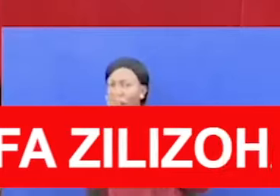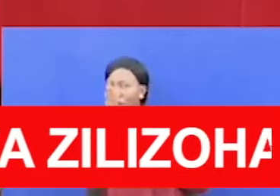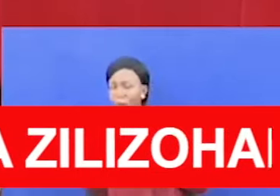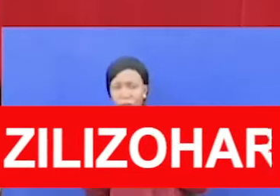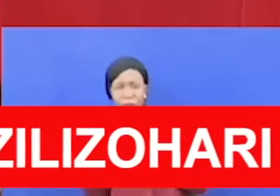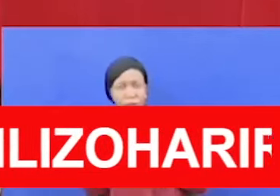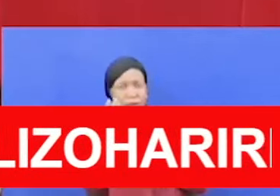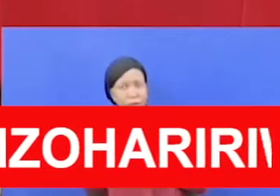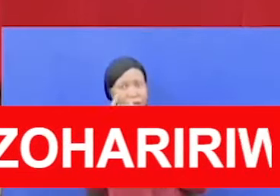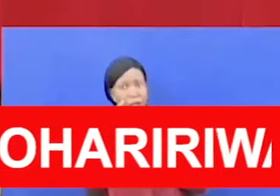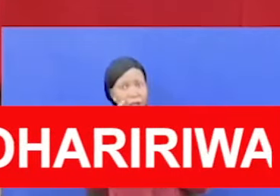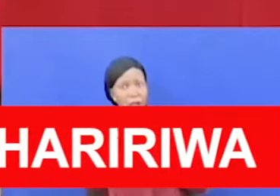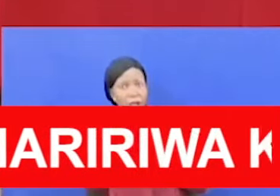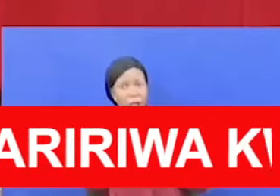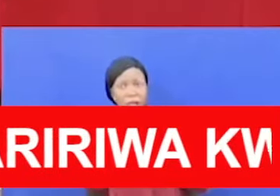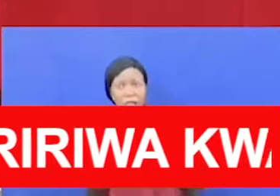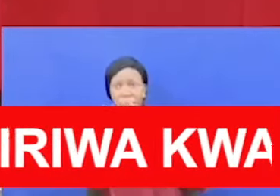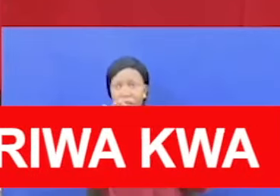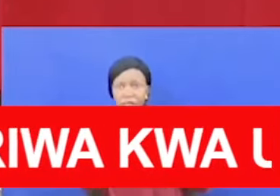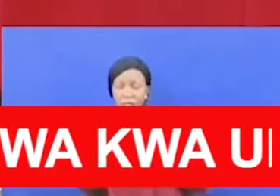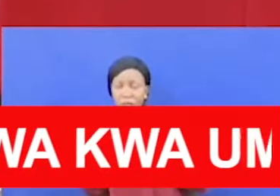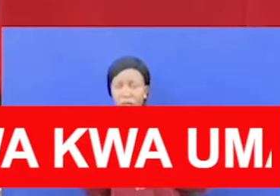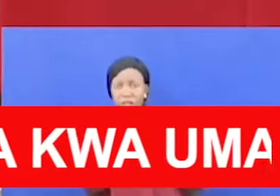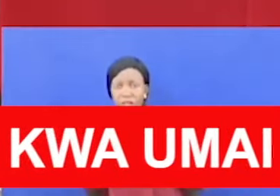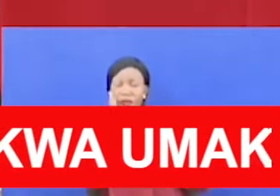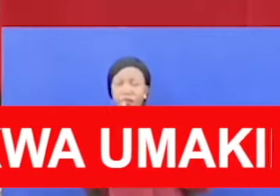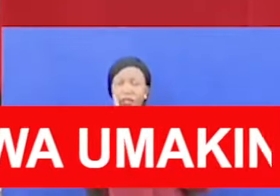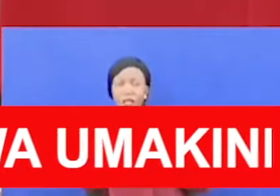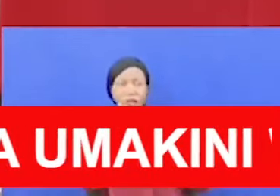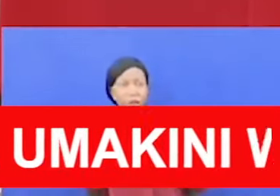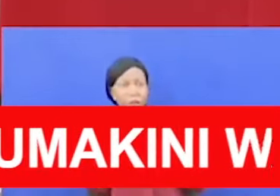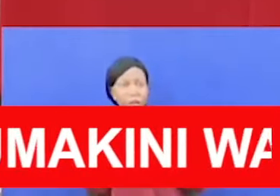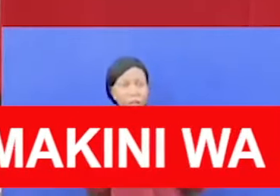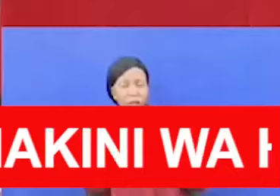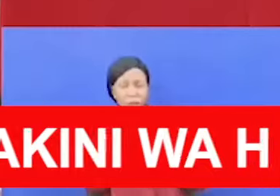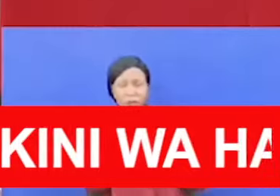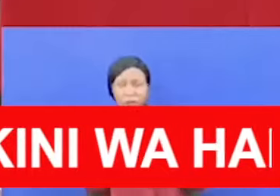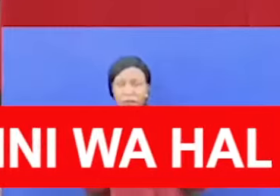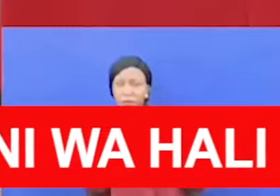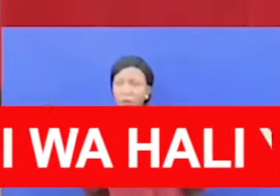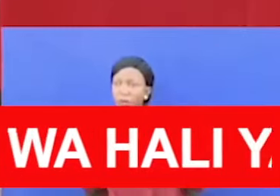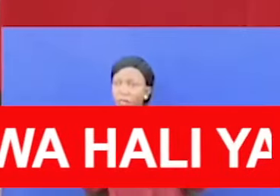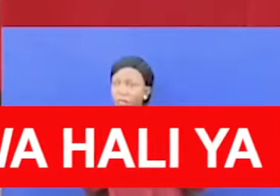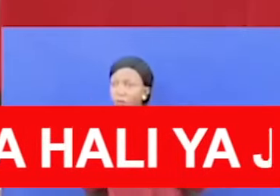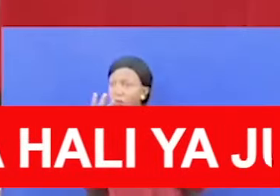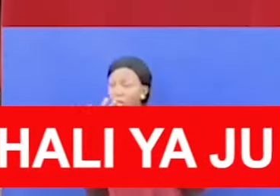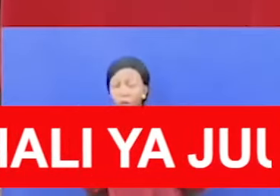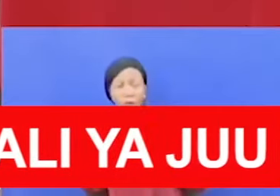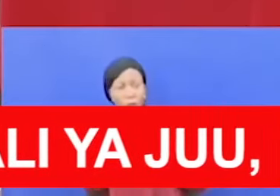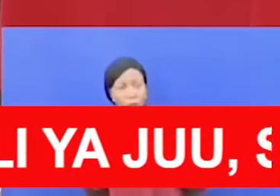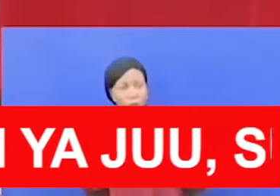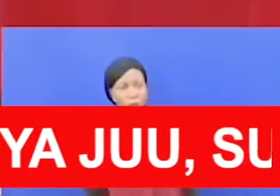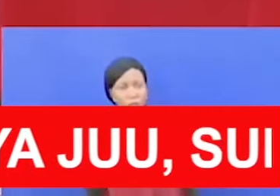inaweza kaangalia namna nyingine ikaweza kuwasaidia vijana wakawa na access, kwa sababu unaweza kuongeza siku 5 na bado asipate fursa ya kuingia kwenye mtandao kutokana na kwamba poto